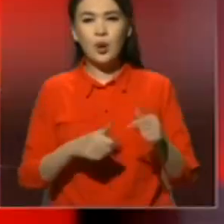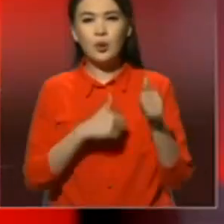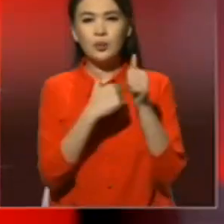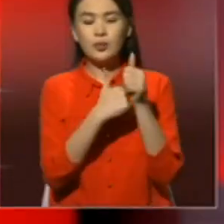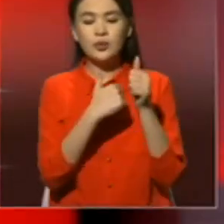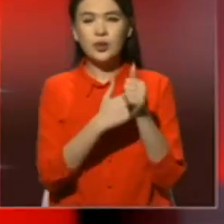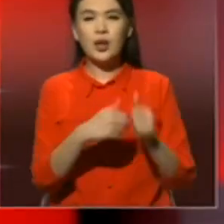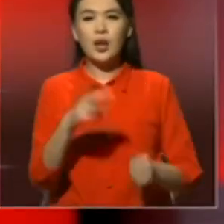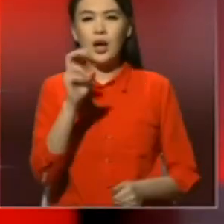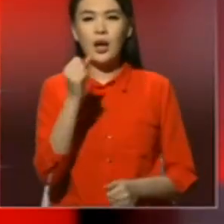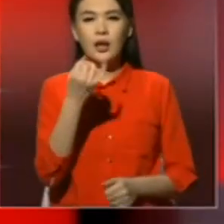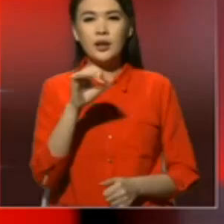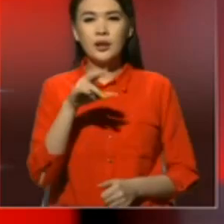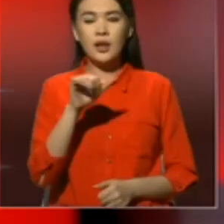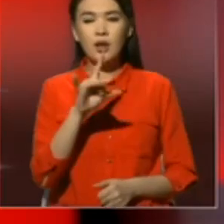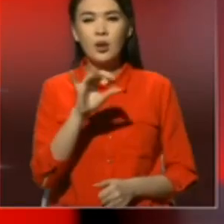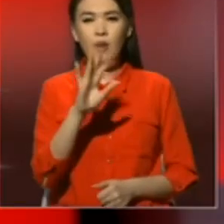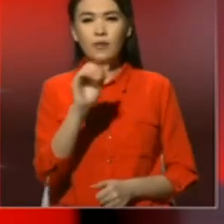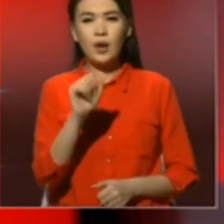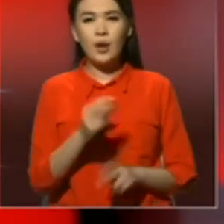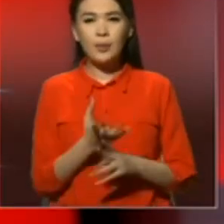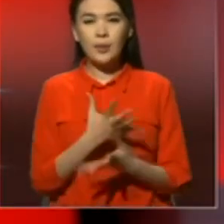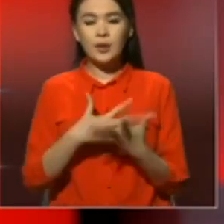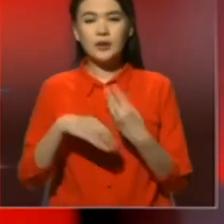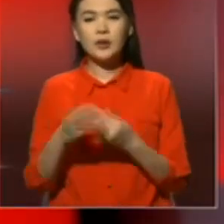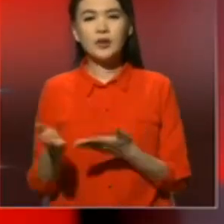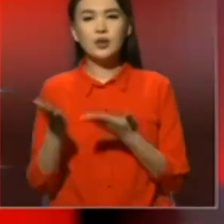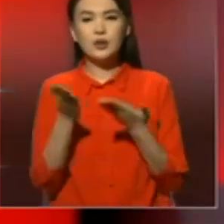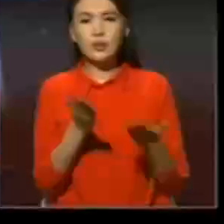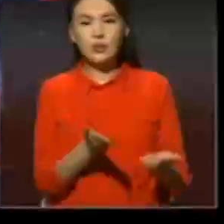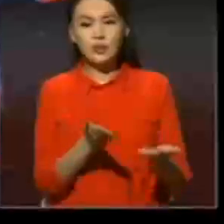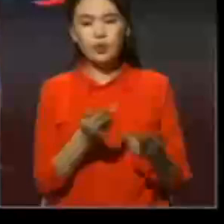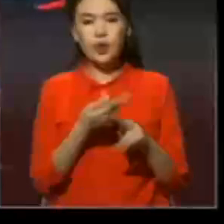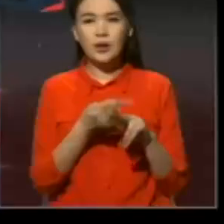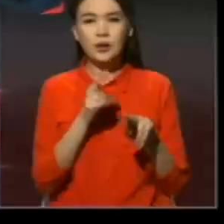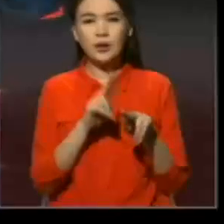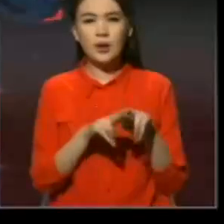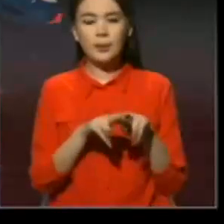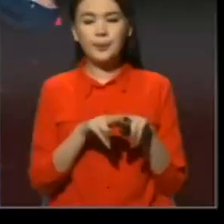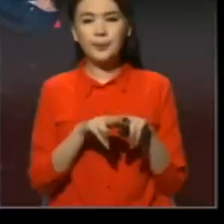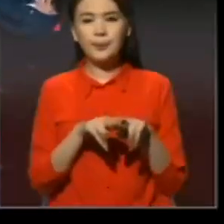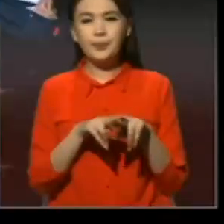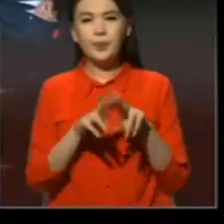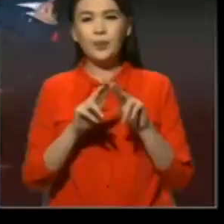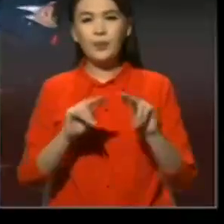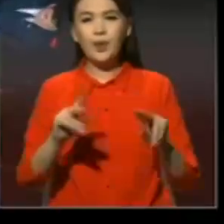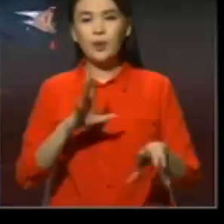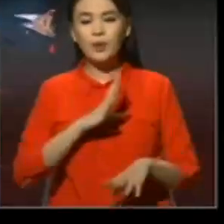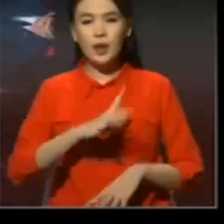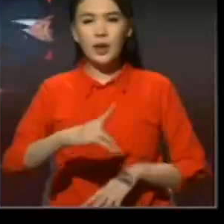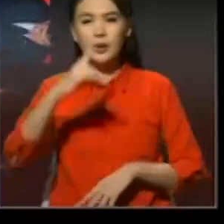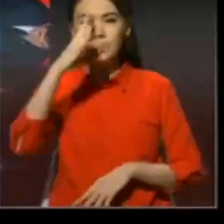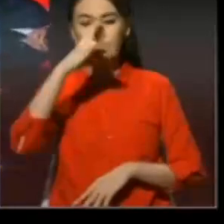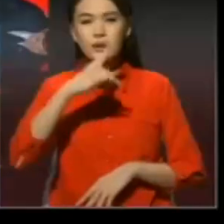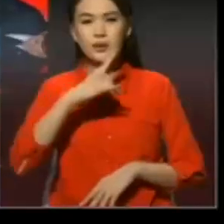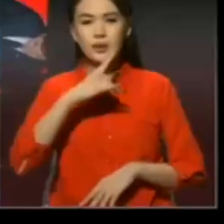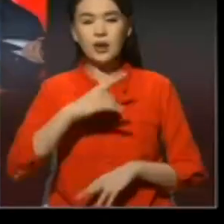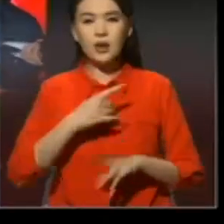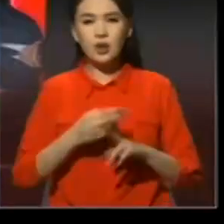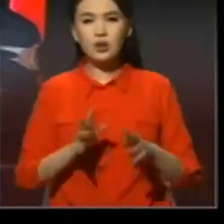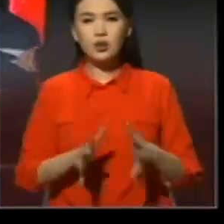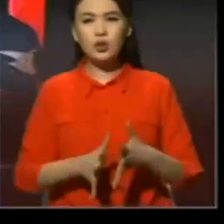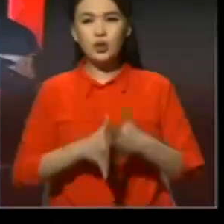орынбасары Әсем Қайдарова. Барлықтарыңыз қош келдіңіздер. Енді шынын айту керек, елімізде үлкен